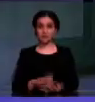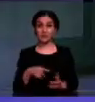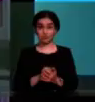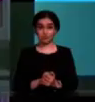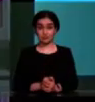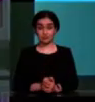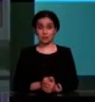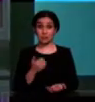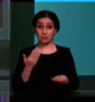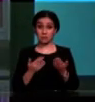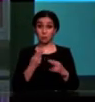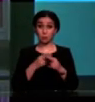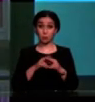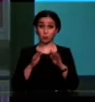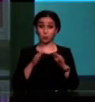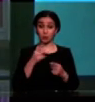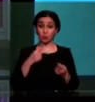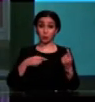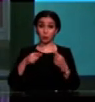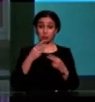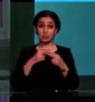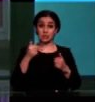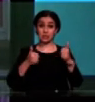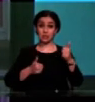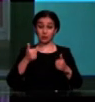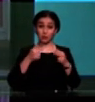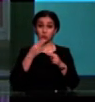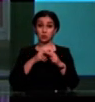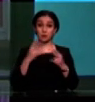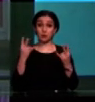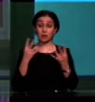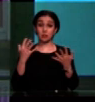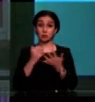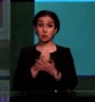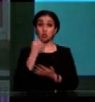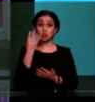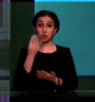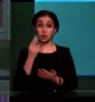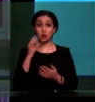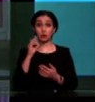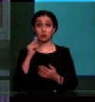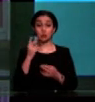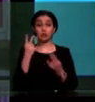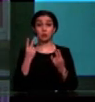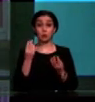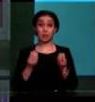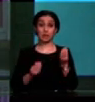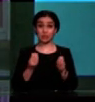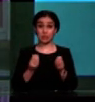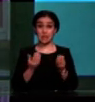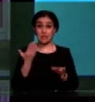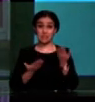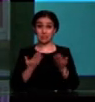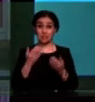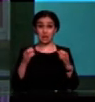Следующая задача. Чтобы пройти следующий круг соревнований, футбольной команде нужно набрать хотя бы 4 очка в 2 играх.